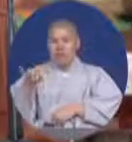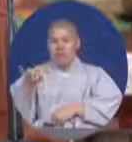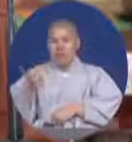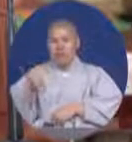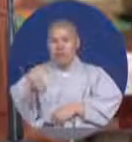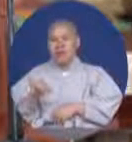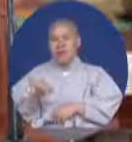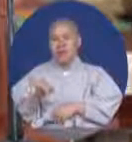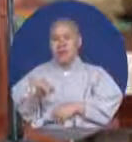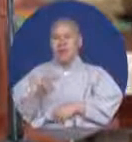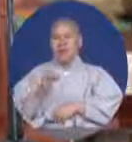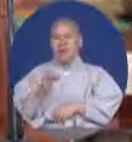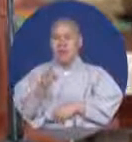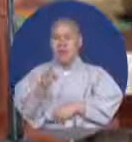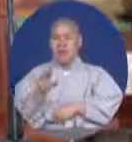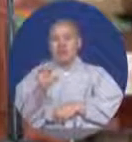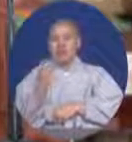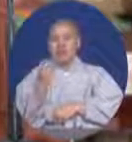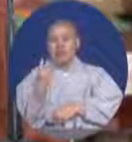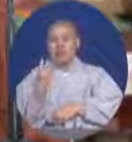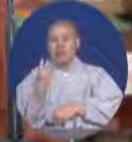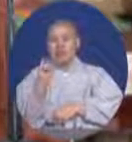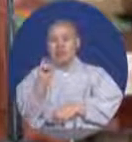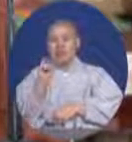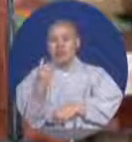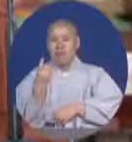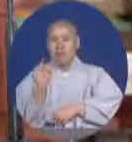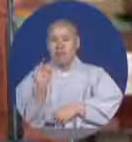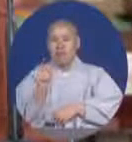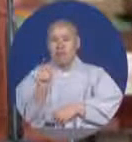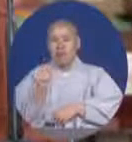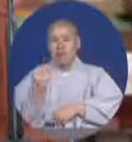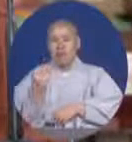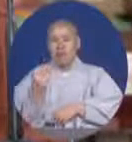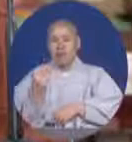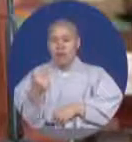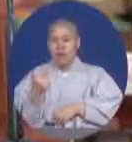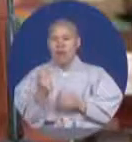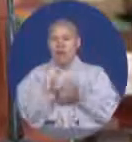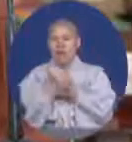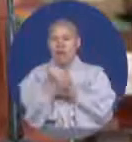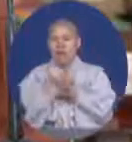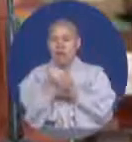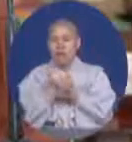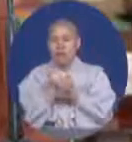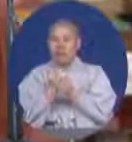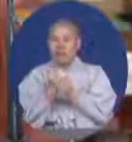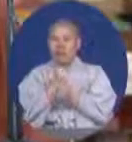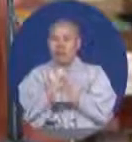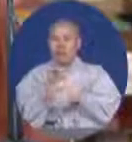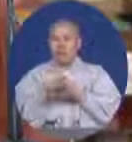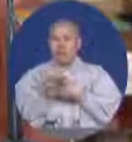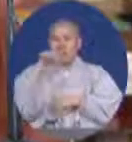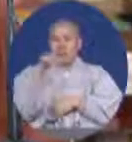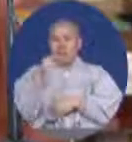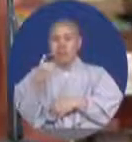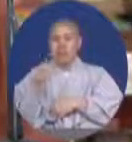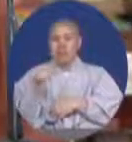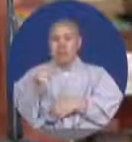금강경에 여몽환 보령이라는 말이 있는데 그걸 저 세조 때 번역할 때 꼭두각시로 번역을 했어요.